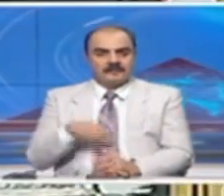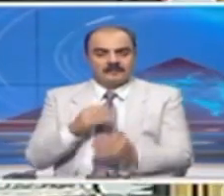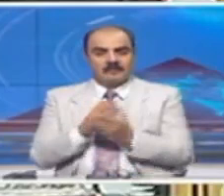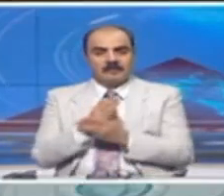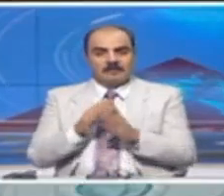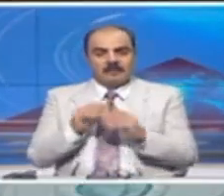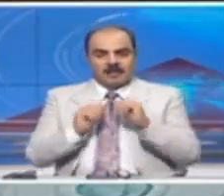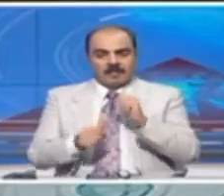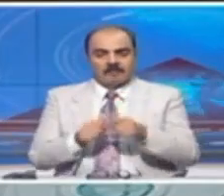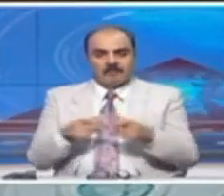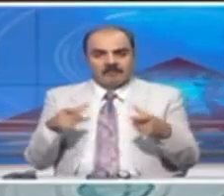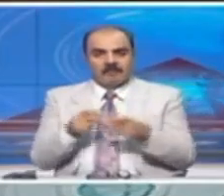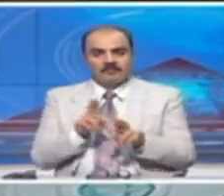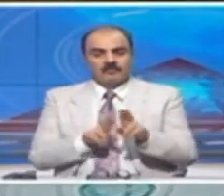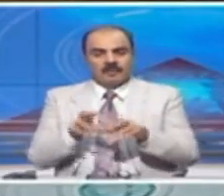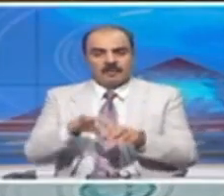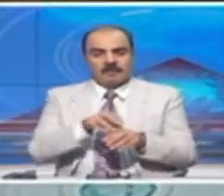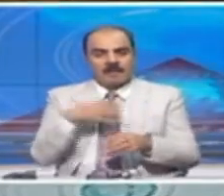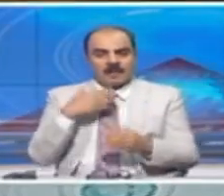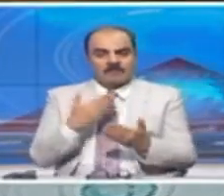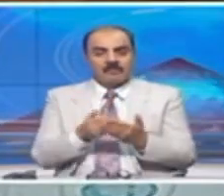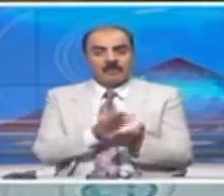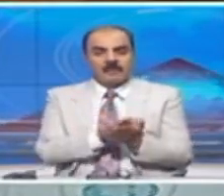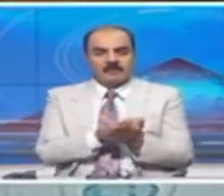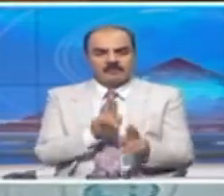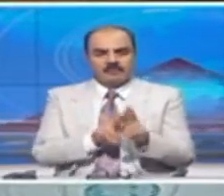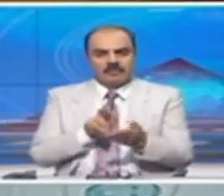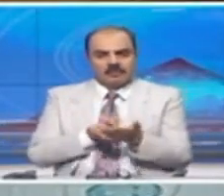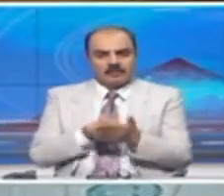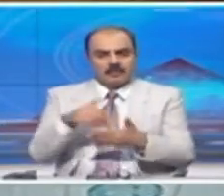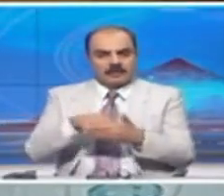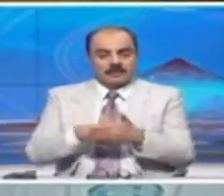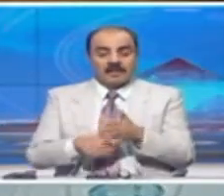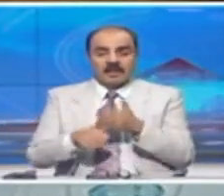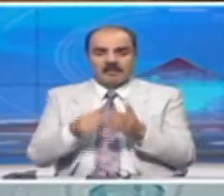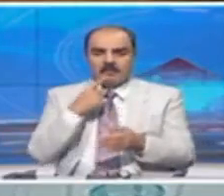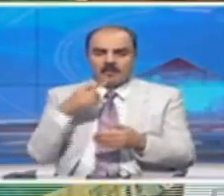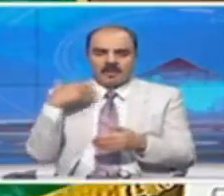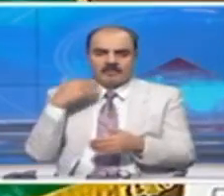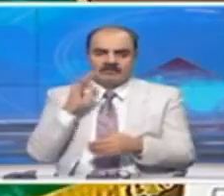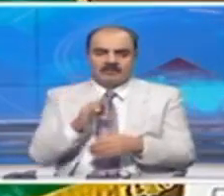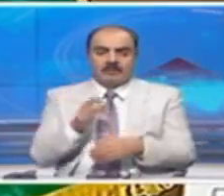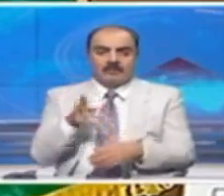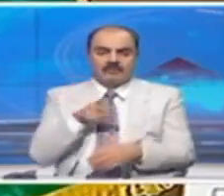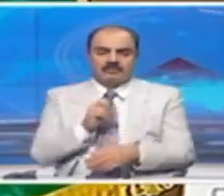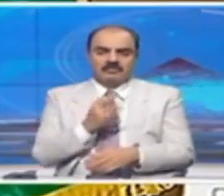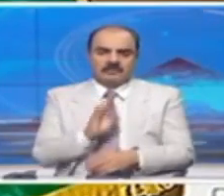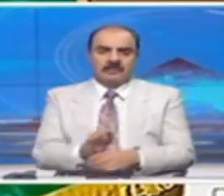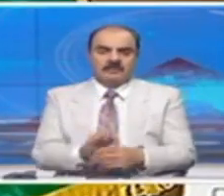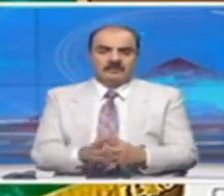بمشاركة شكري اجتماع دول الجوار الليبي في الجزائر يبحث خارطة طريق لإجراء الانتخابات الليبية في